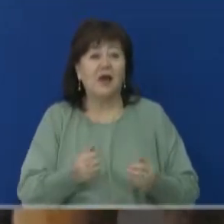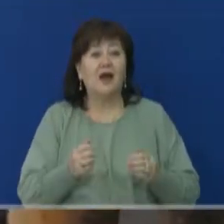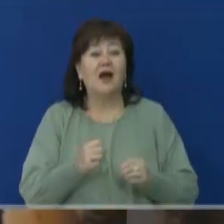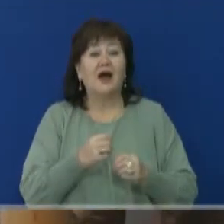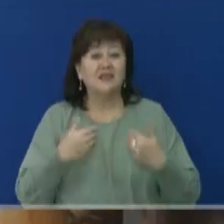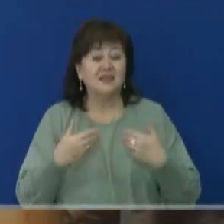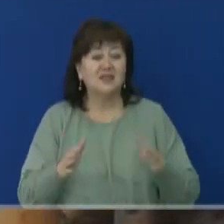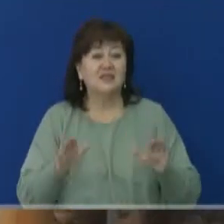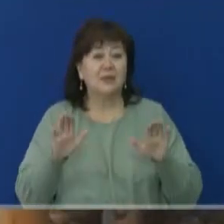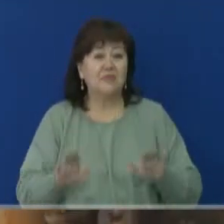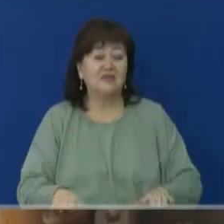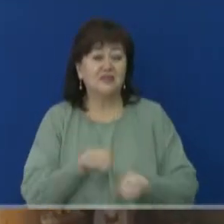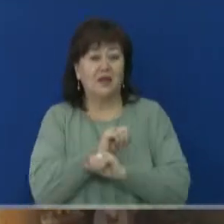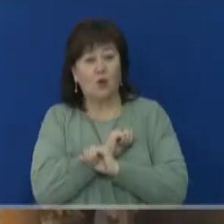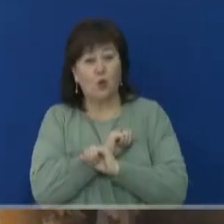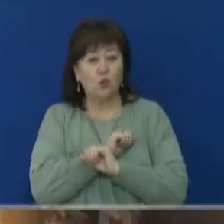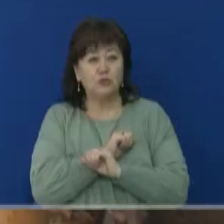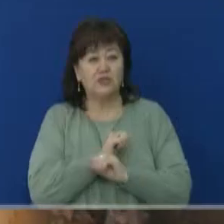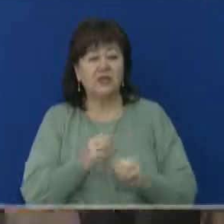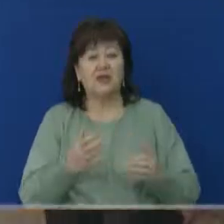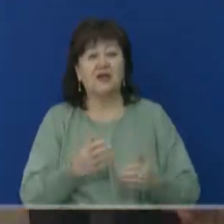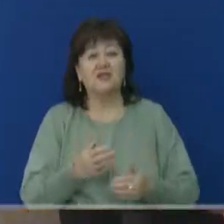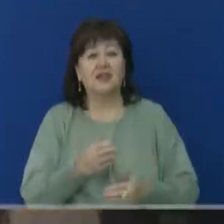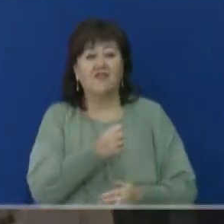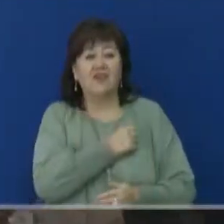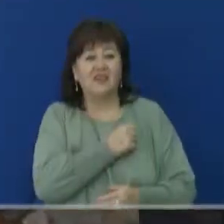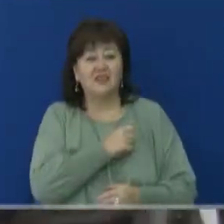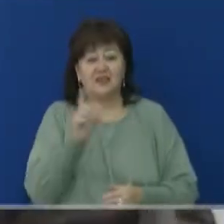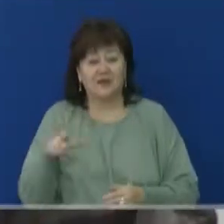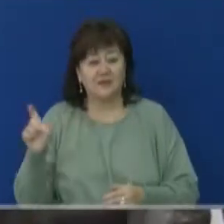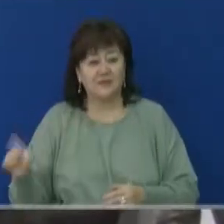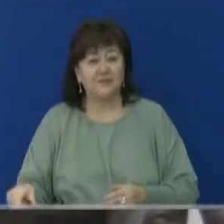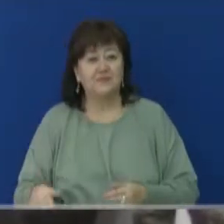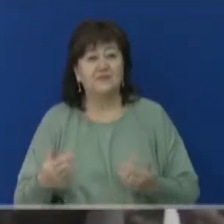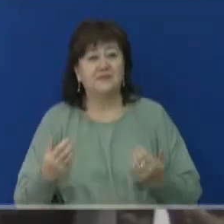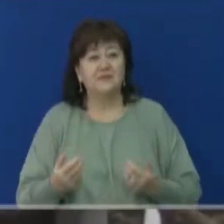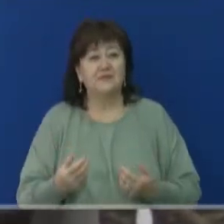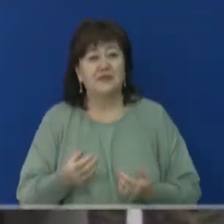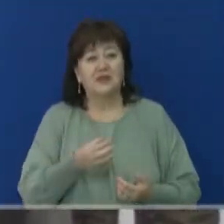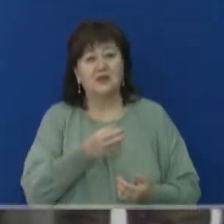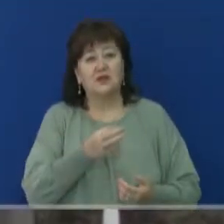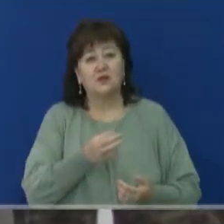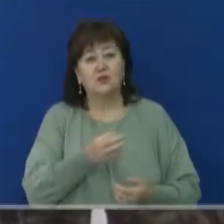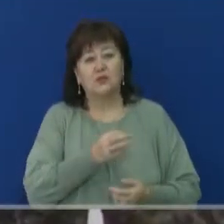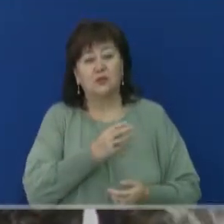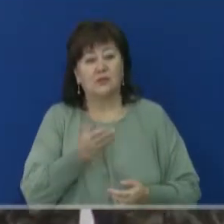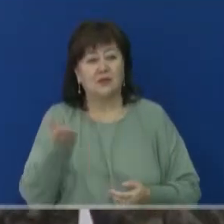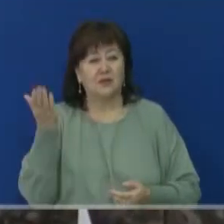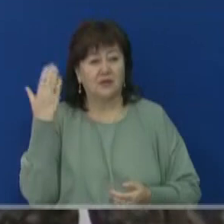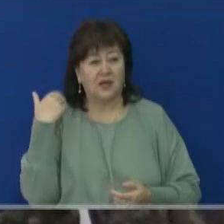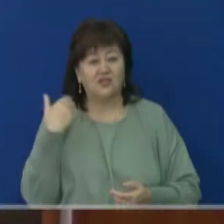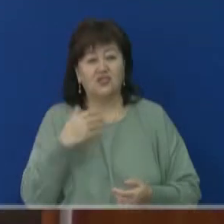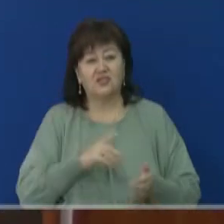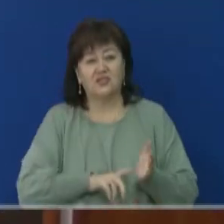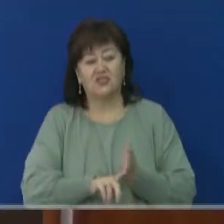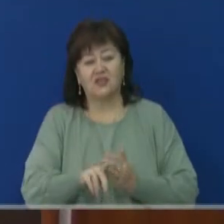ашылды. Спорттық ойын-сауық орталығының ашылуына ұйым өкілі де белсене қатысты. Отан алдындағы борышын өтіп жүрген қатардағы жауынгерлер